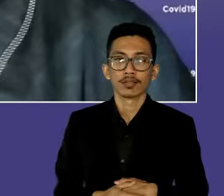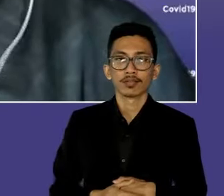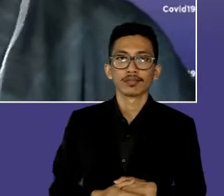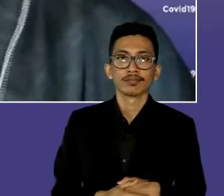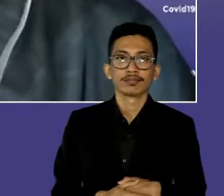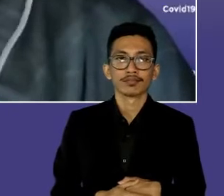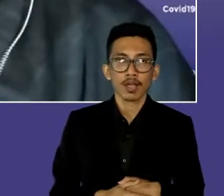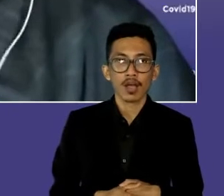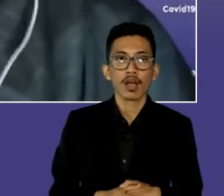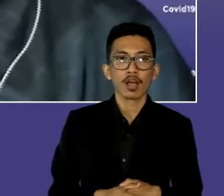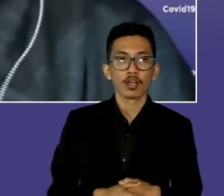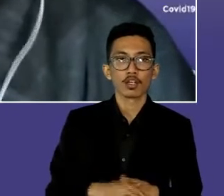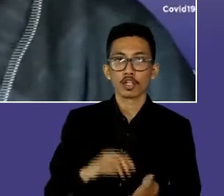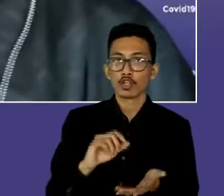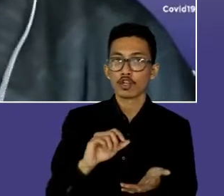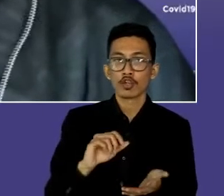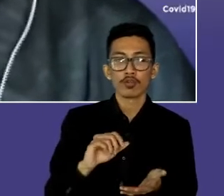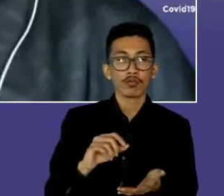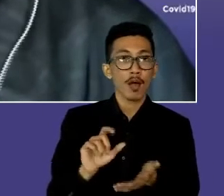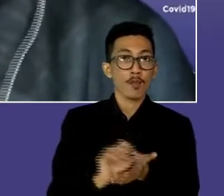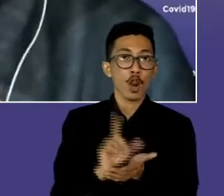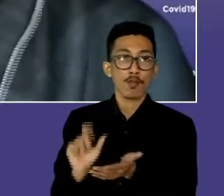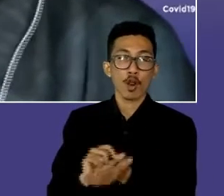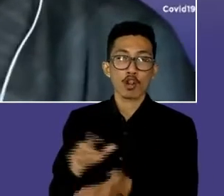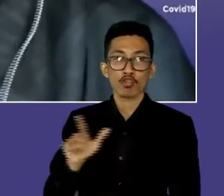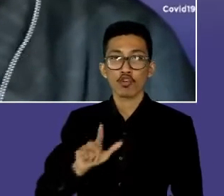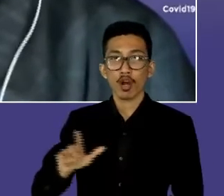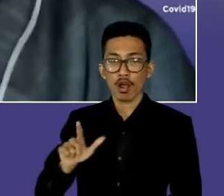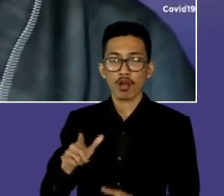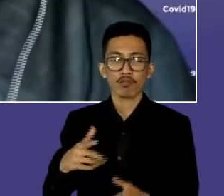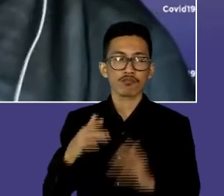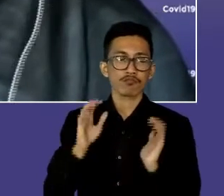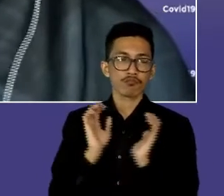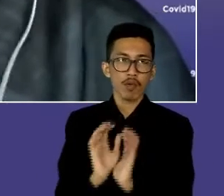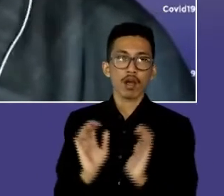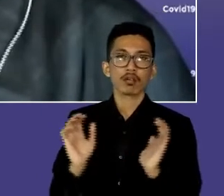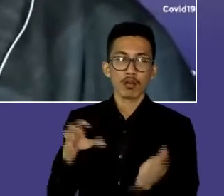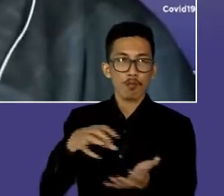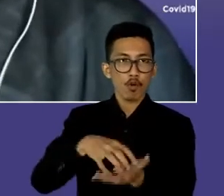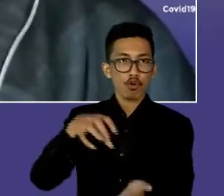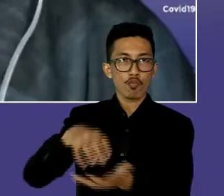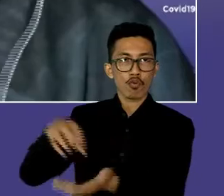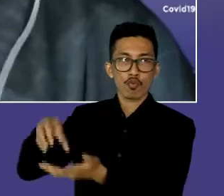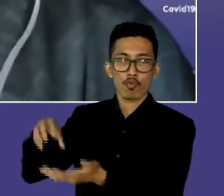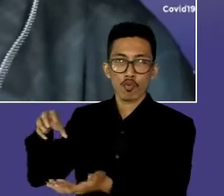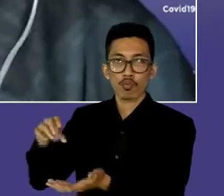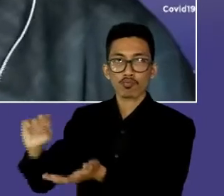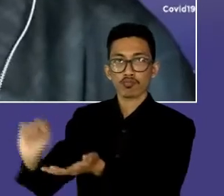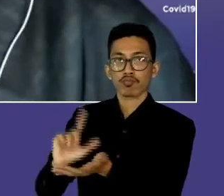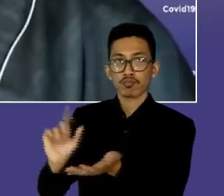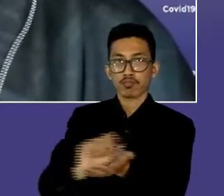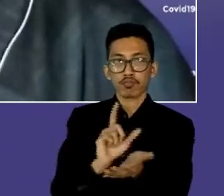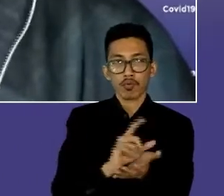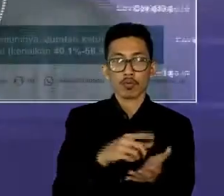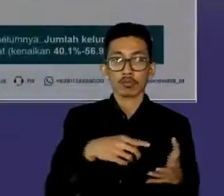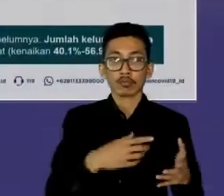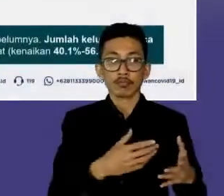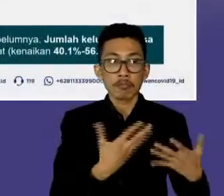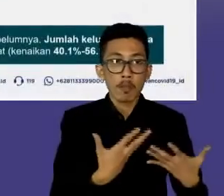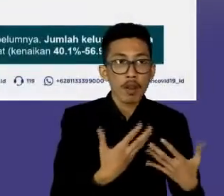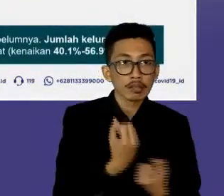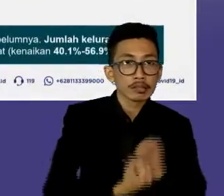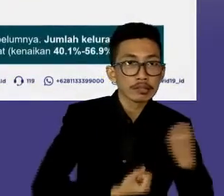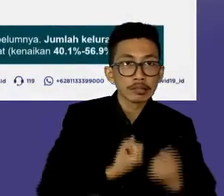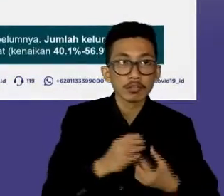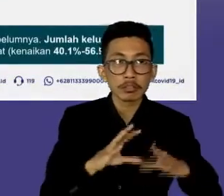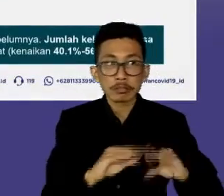cakupan kelurahannya. Ini juga naik signifikan jumlah posko yang melapor nih. Jadi berarti kan memang dikerjakan atau enggak sih kinerja-kinerja yang